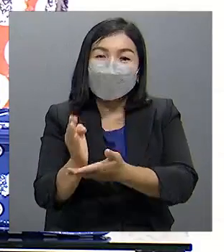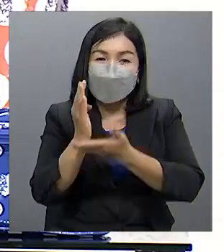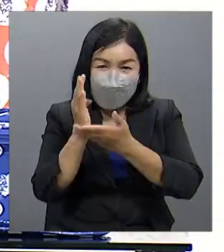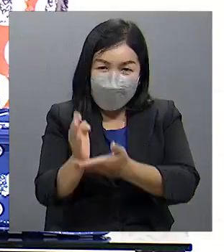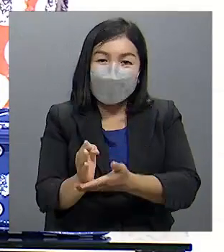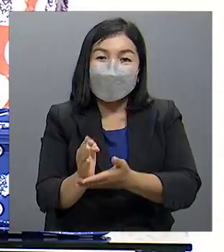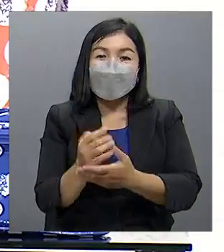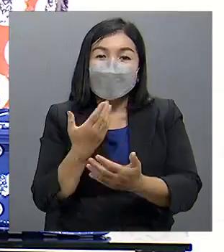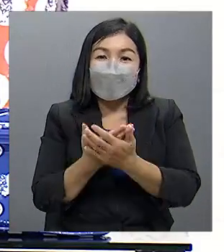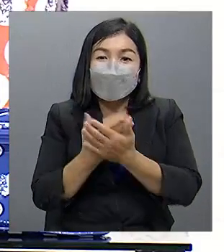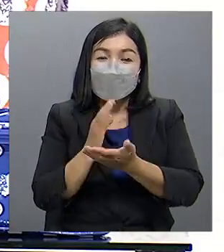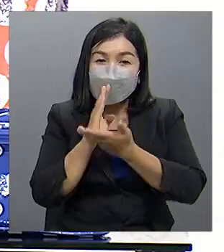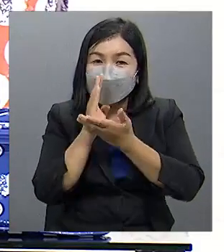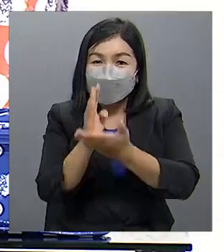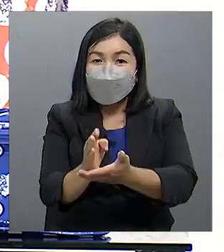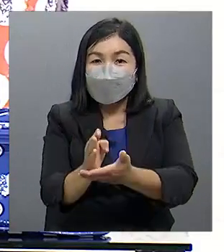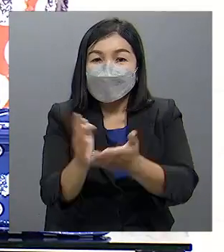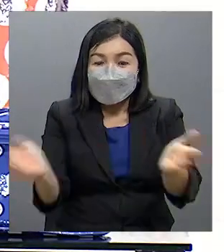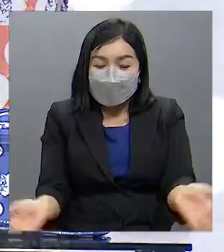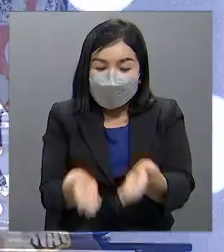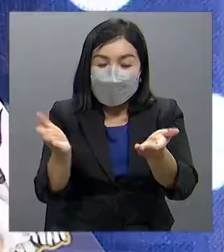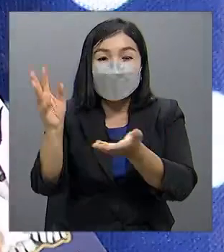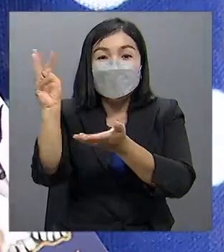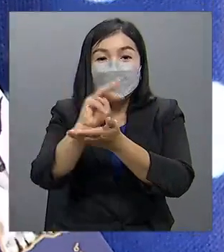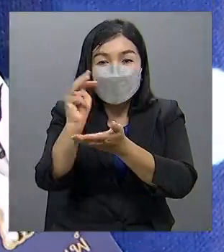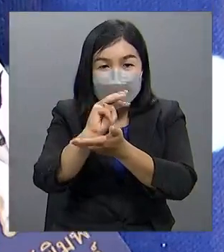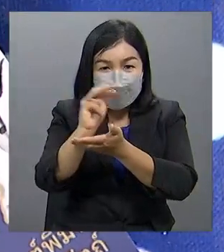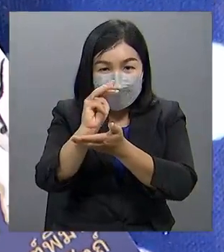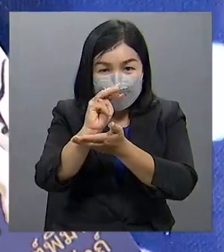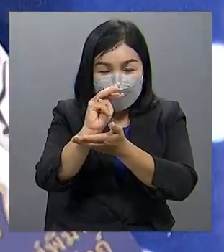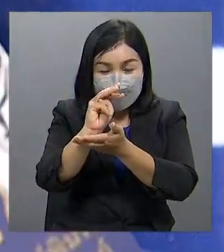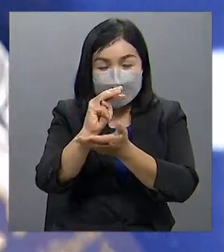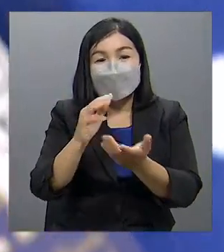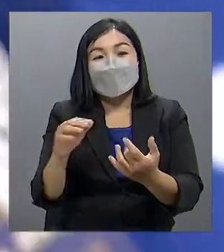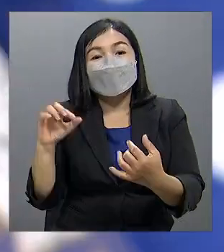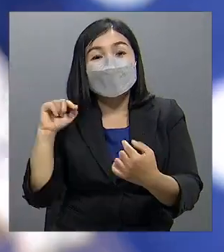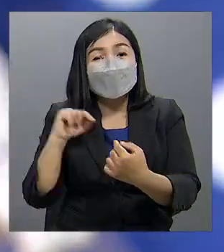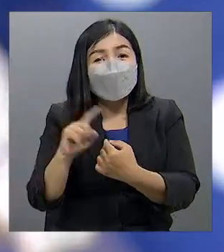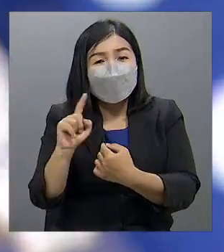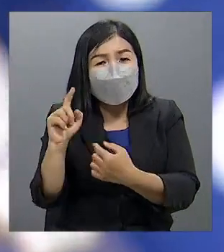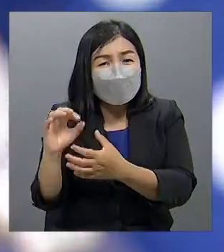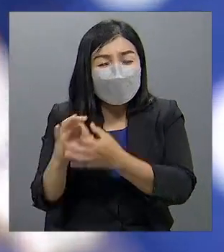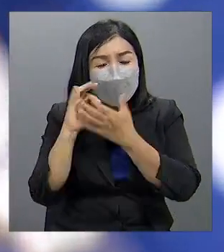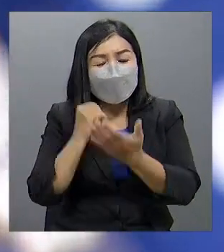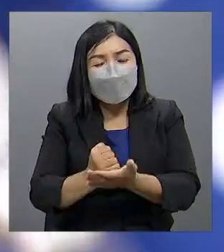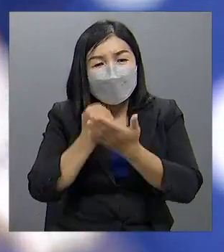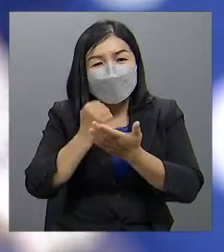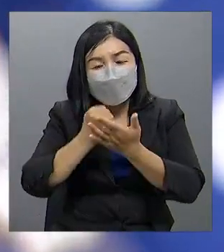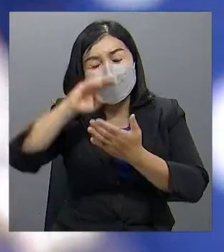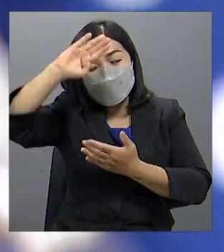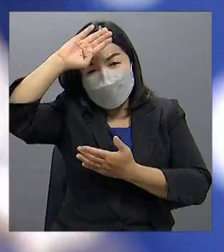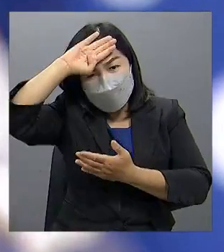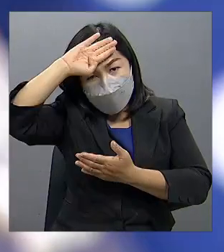คเงินสมทบทุนไปที่มูลนิธิพัทรมหาราชานุสรเพื่อช่วยเหลือผู้ป่วยและสร้างการแพทย์ไทยกับราชวิ